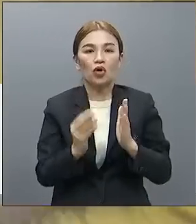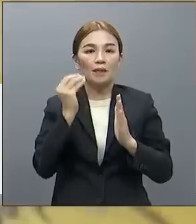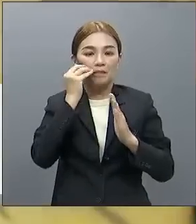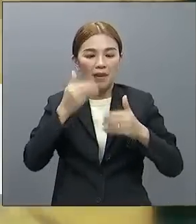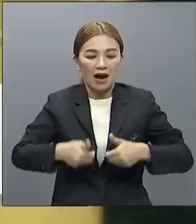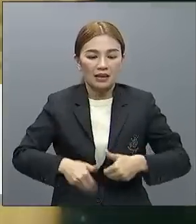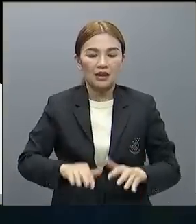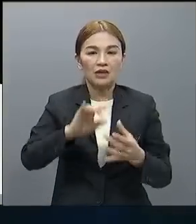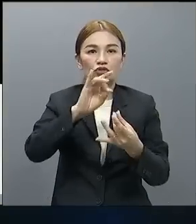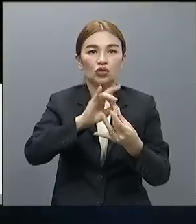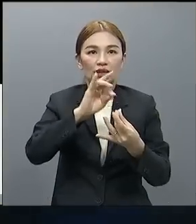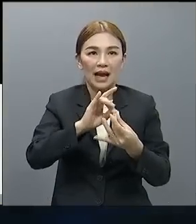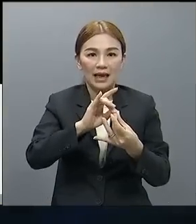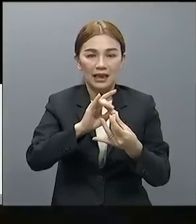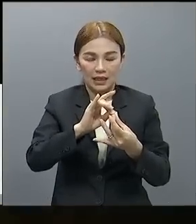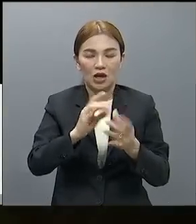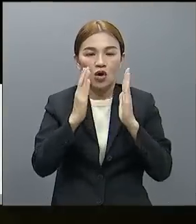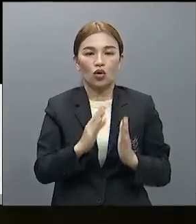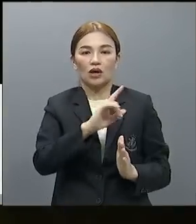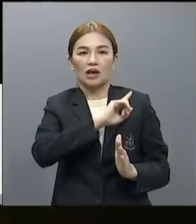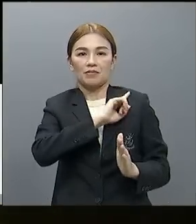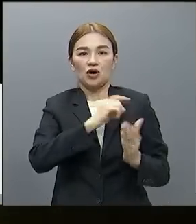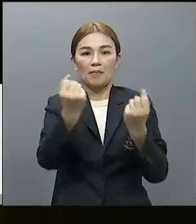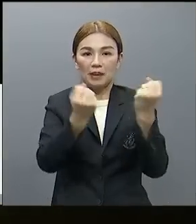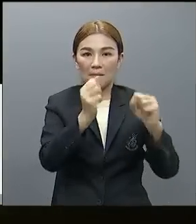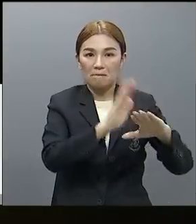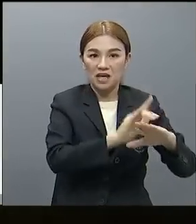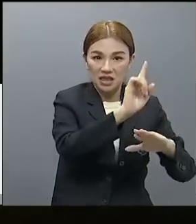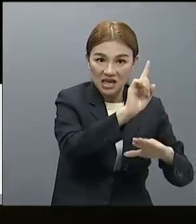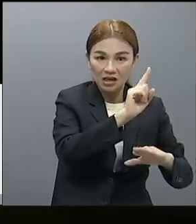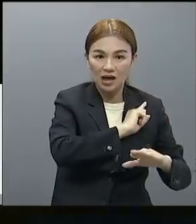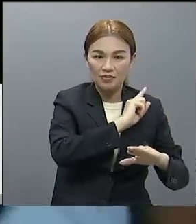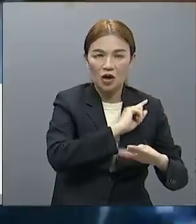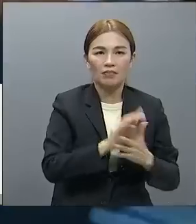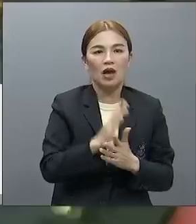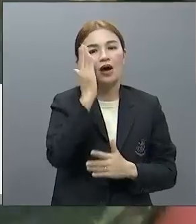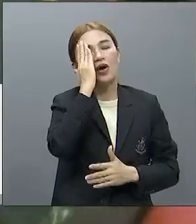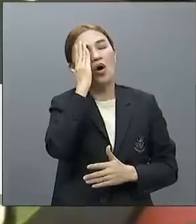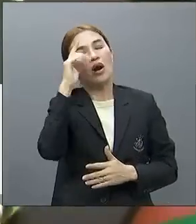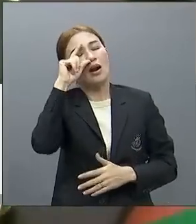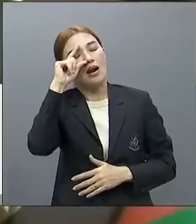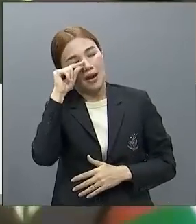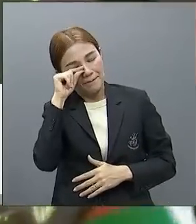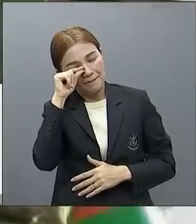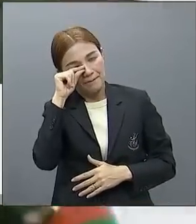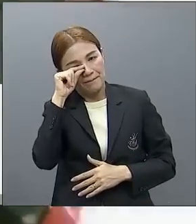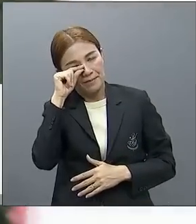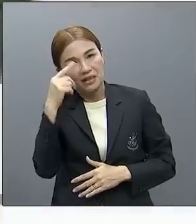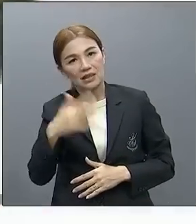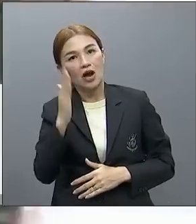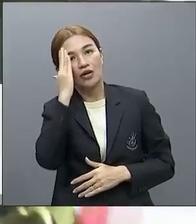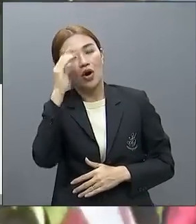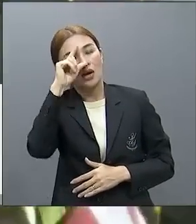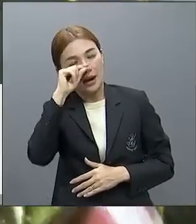ซึ่งเป็นคนขับมือหนึ่งของรถคันนี้เล่าว่าในขณะที่เกิดเหตุหลับอยู่ในรถซึ่งส่วนหนึ่งจะเป็นตอน